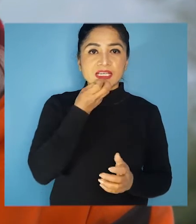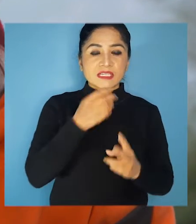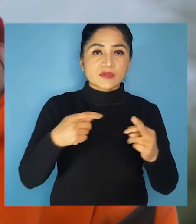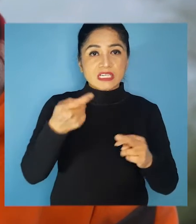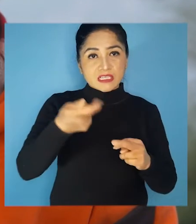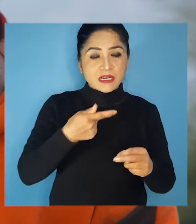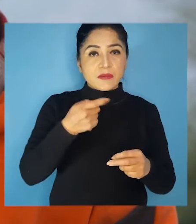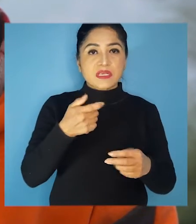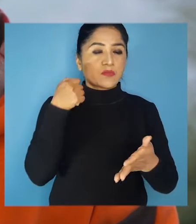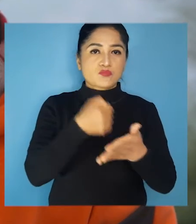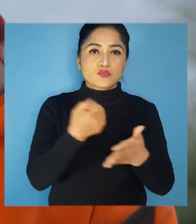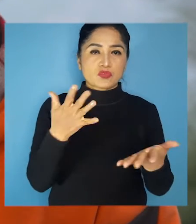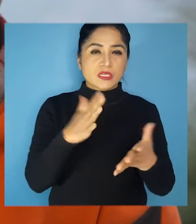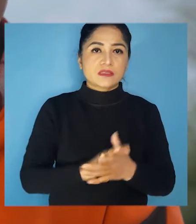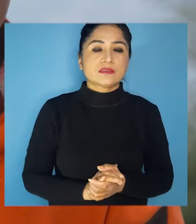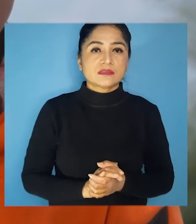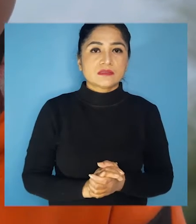खानेकुरा किन्न पनि पैसा पुग्दैन,